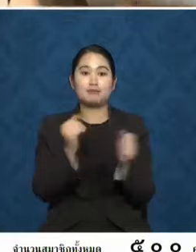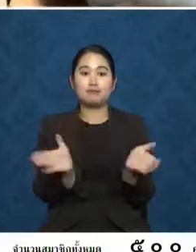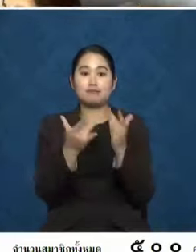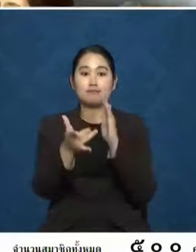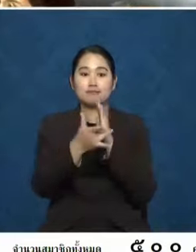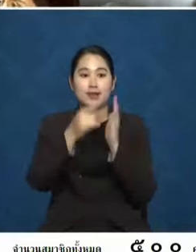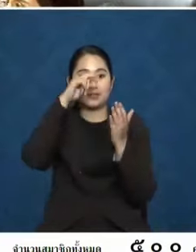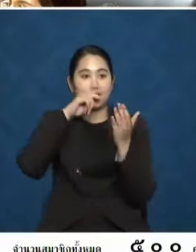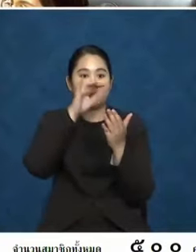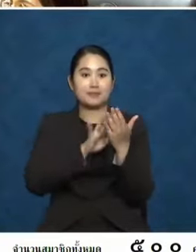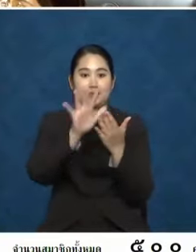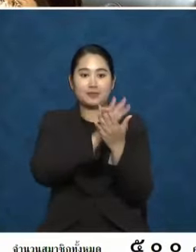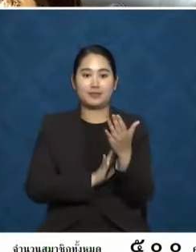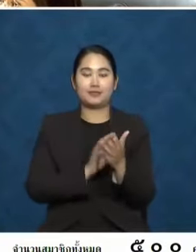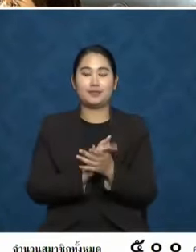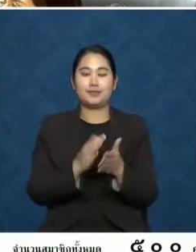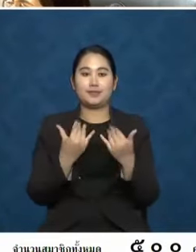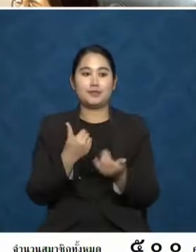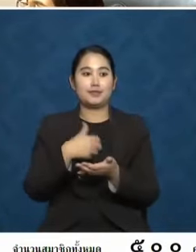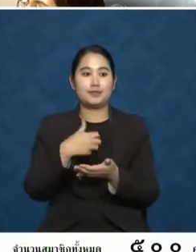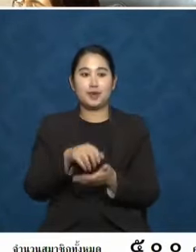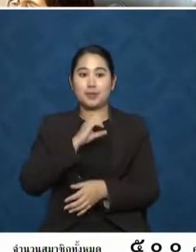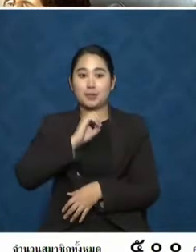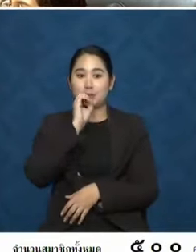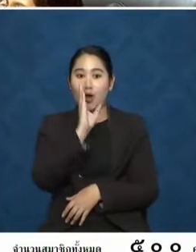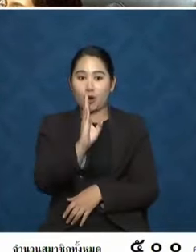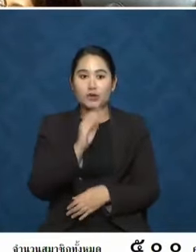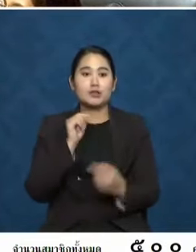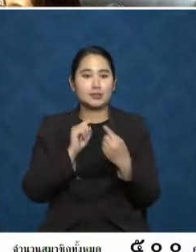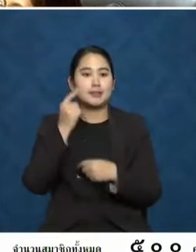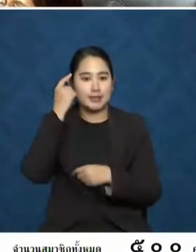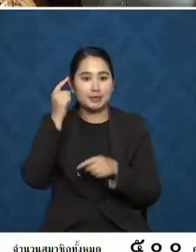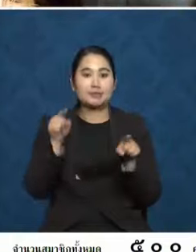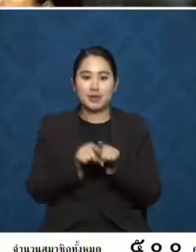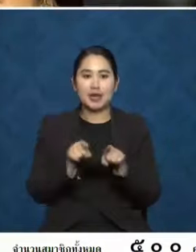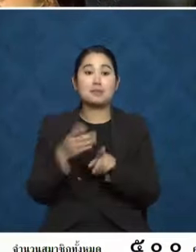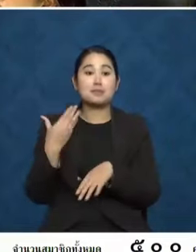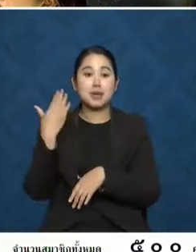ท่ระทานครั รอวิแม่